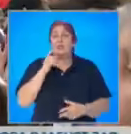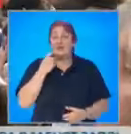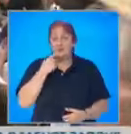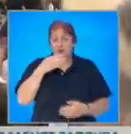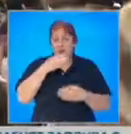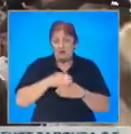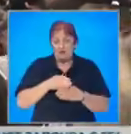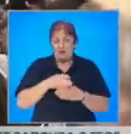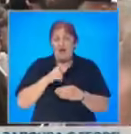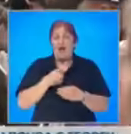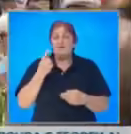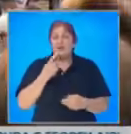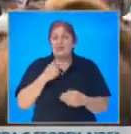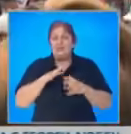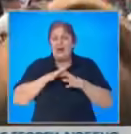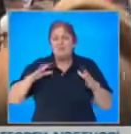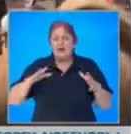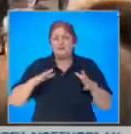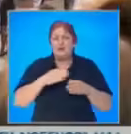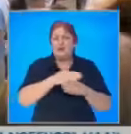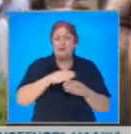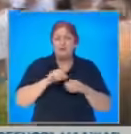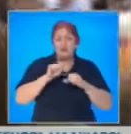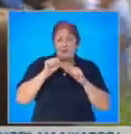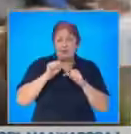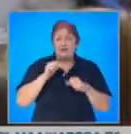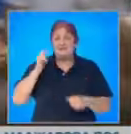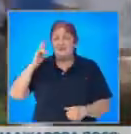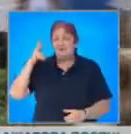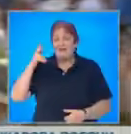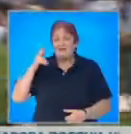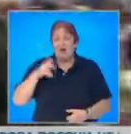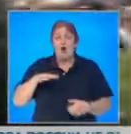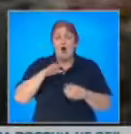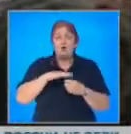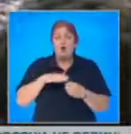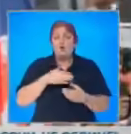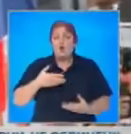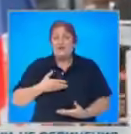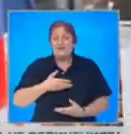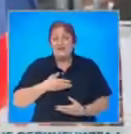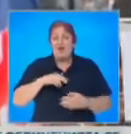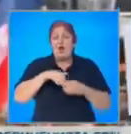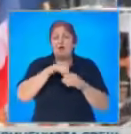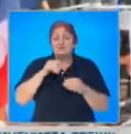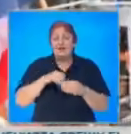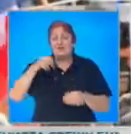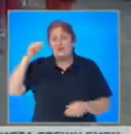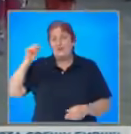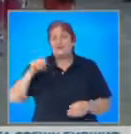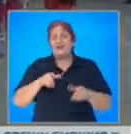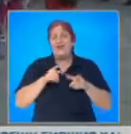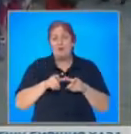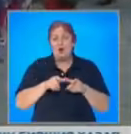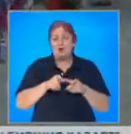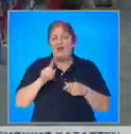година насам, стои зад едни от най-масовите и продължителни протести във Франция. Основното им искане – оставката на президента Макрон.